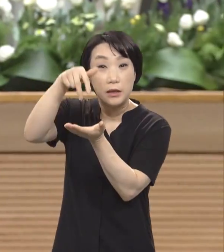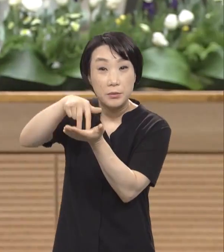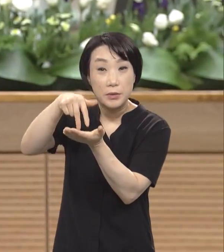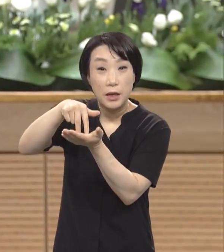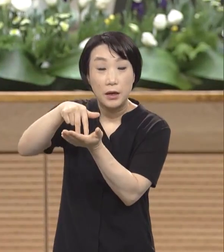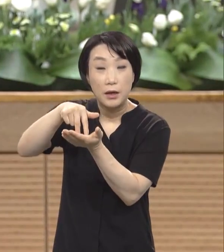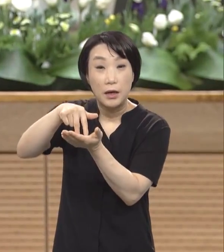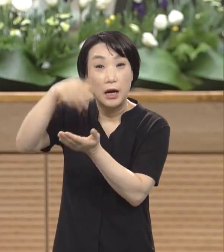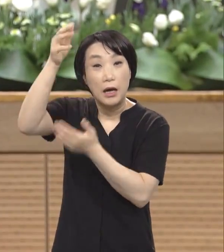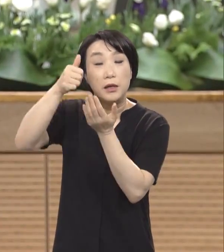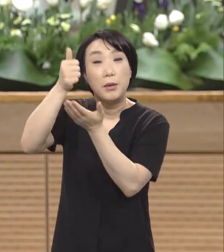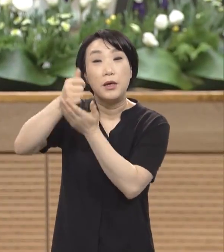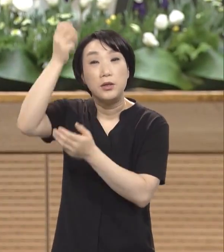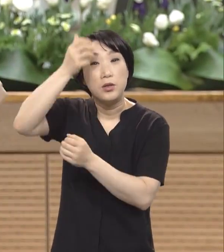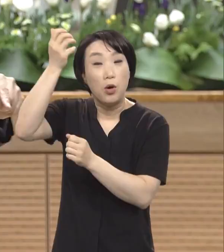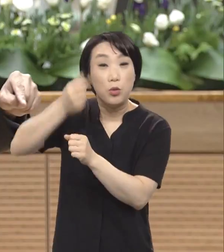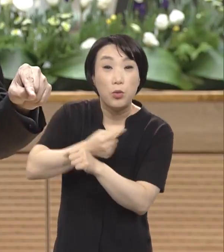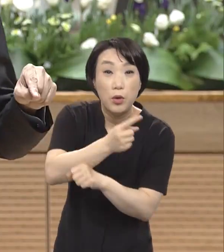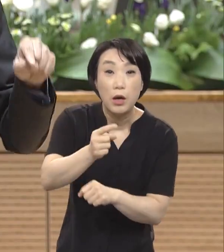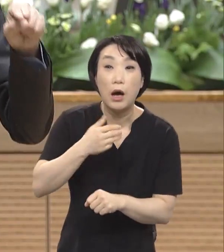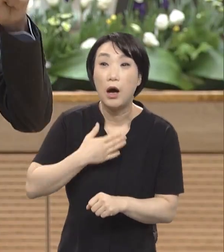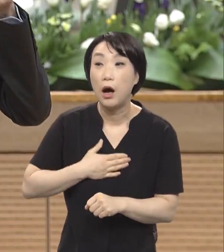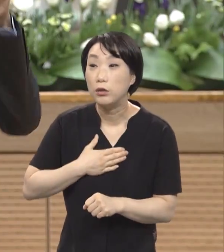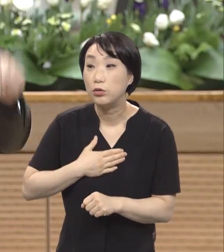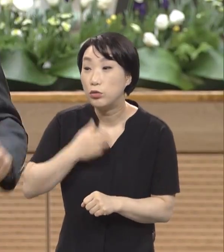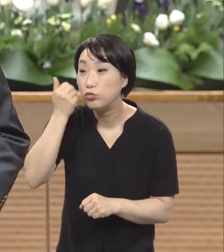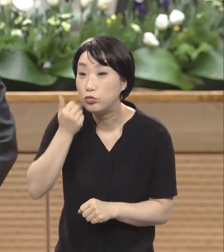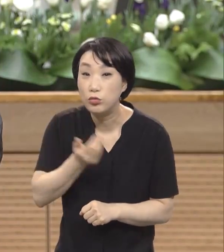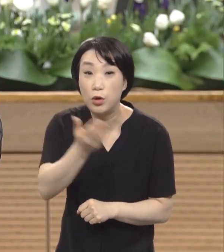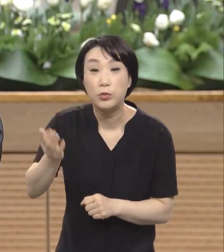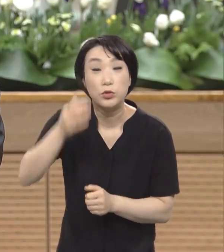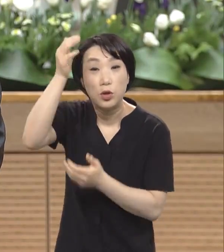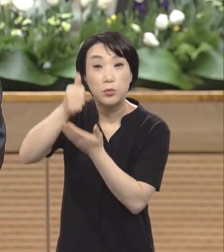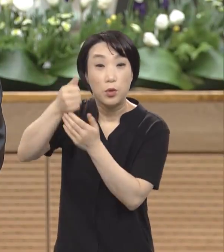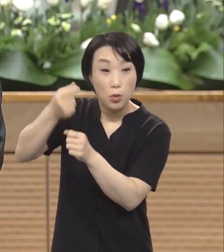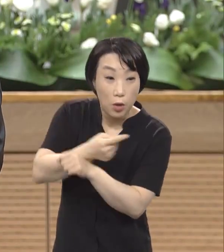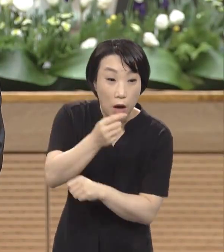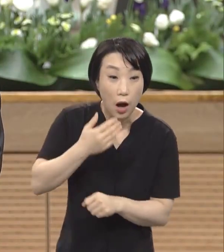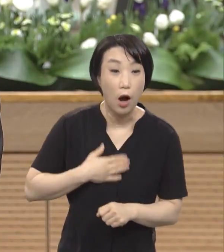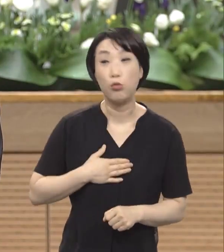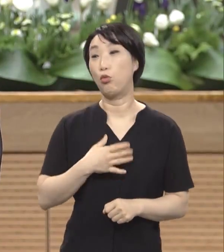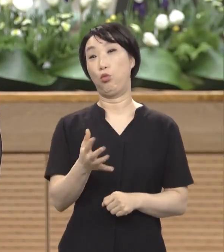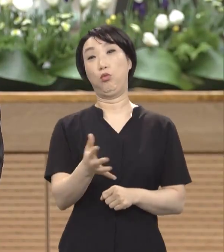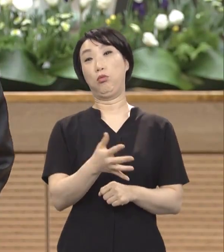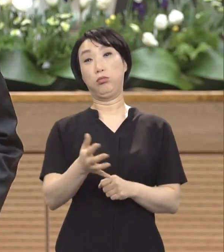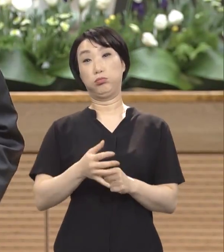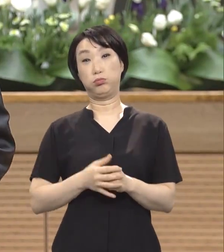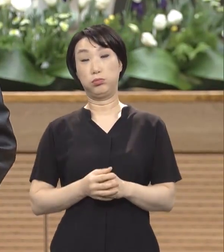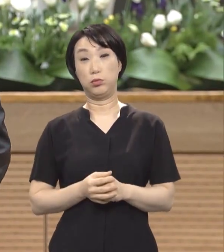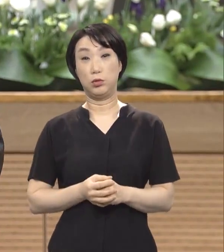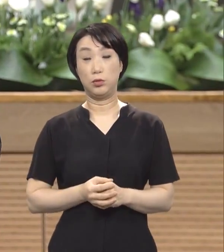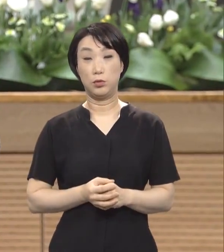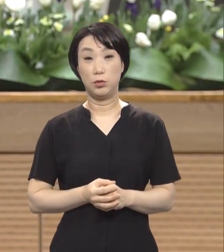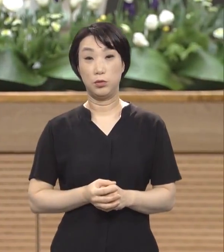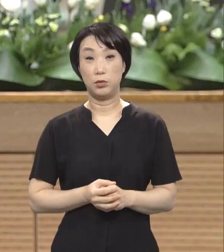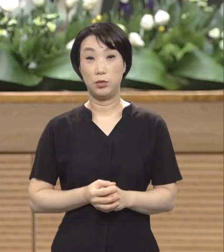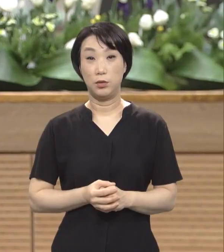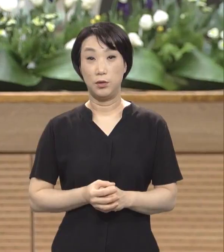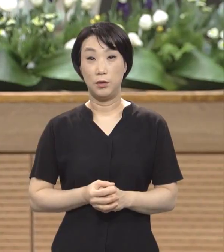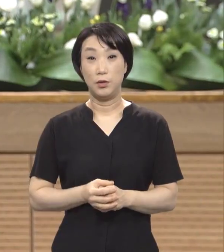사종은 하나님의 영, 성령 외에는 알지 못한다 그랬어요.